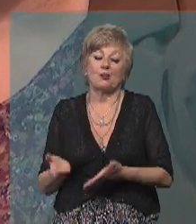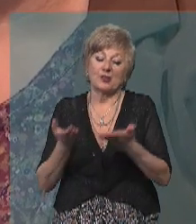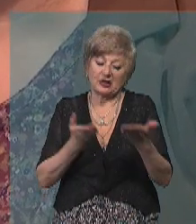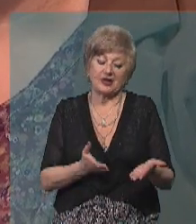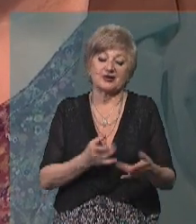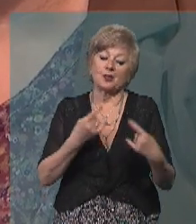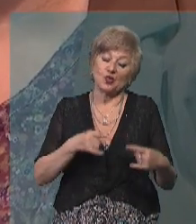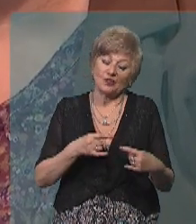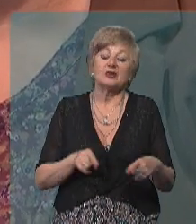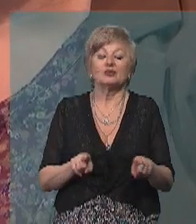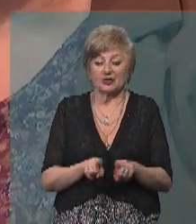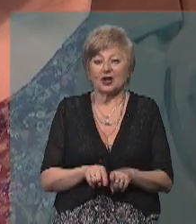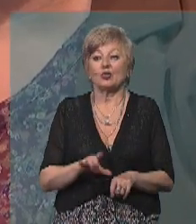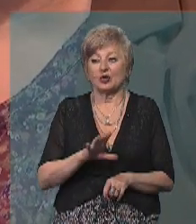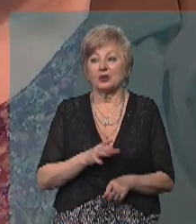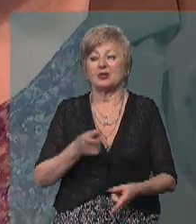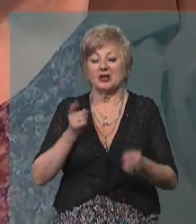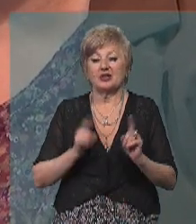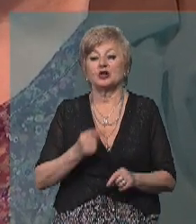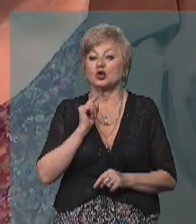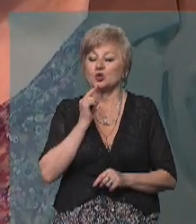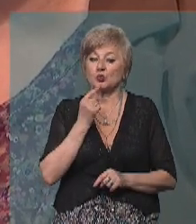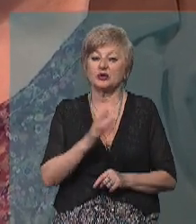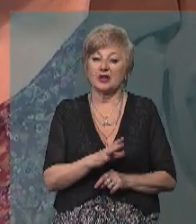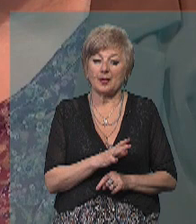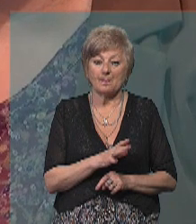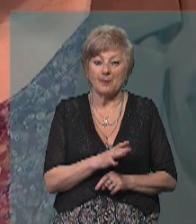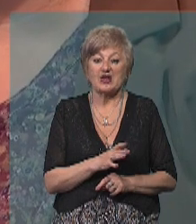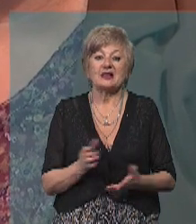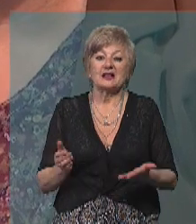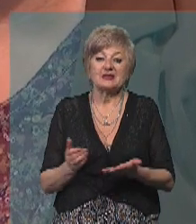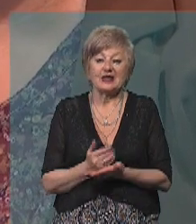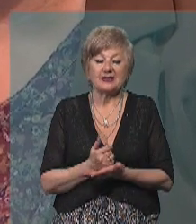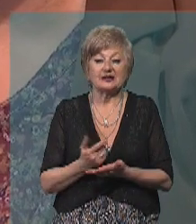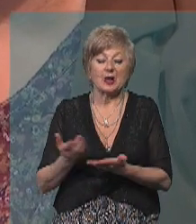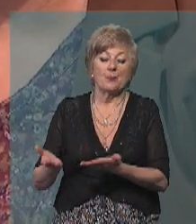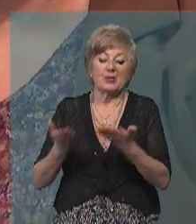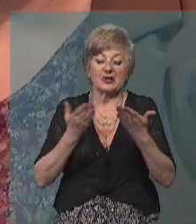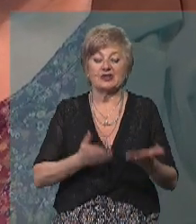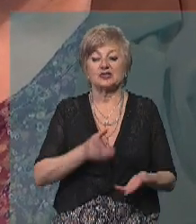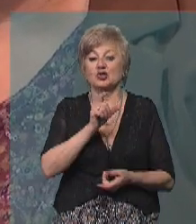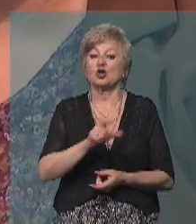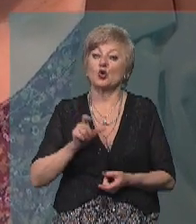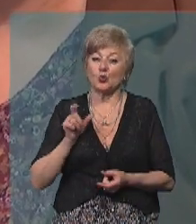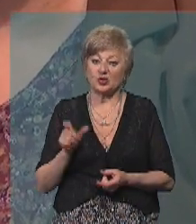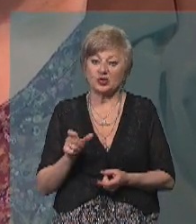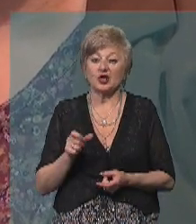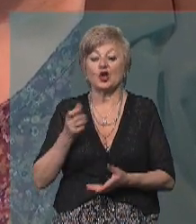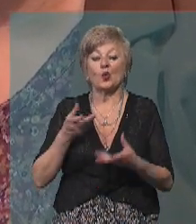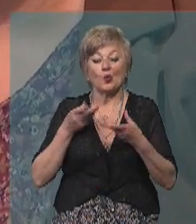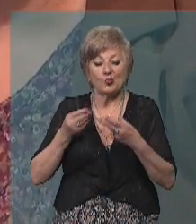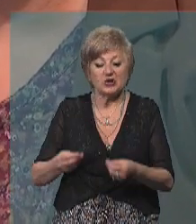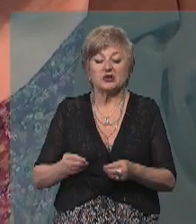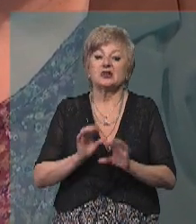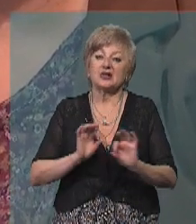Тобто ось таку мали картину. Реально було дуже складно знайти і закликати людей, і переконати їх в тому,